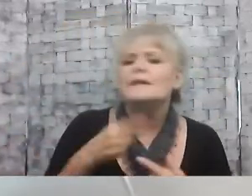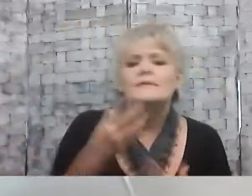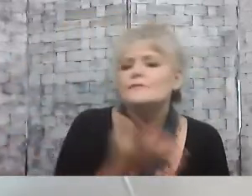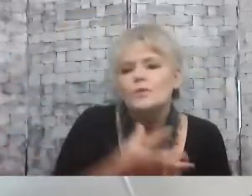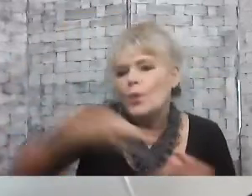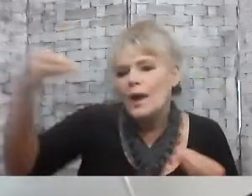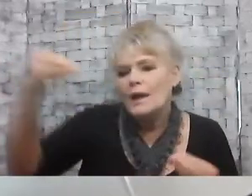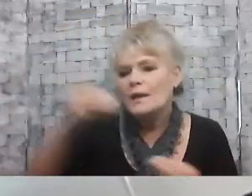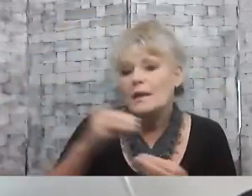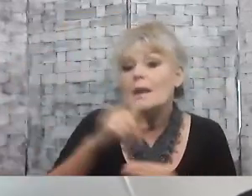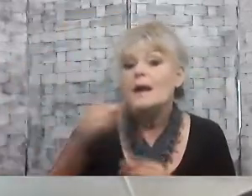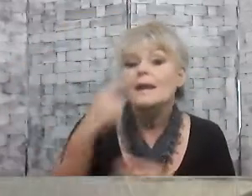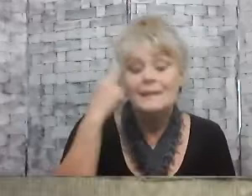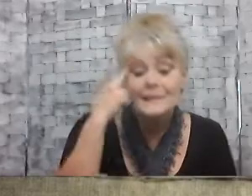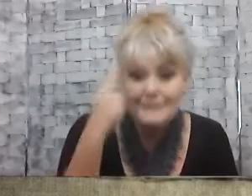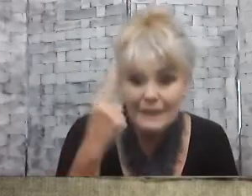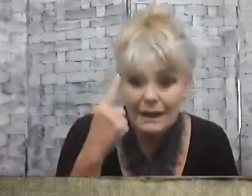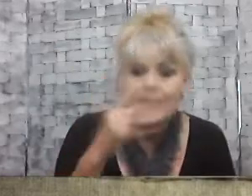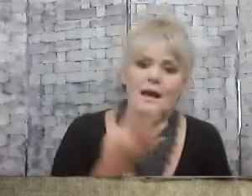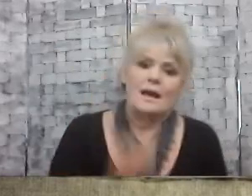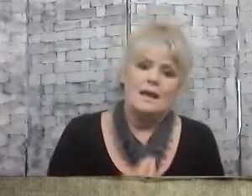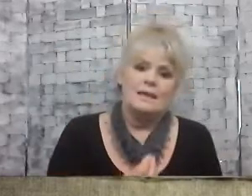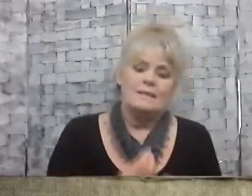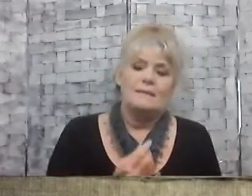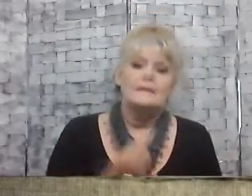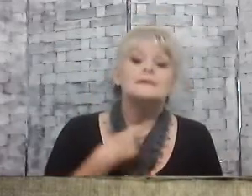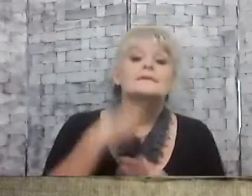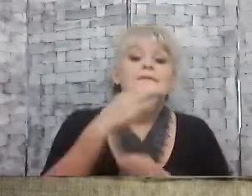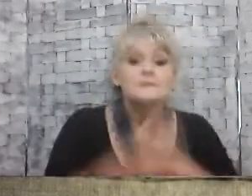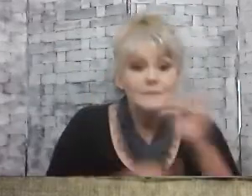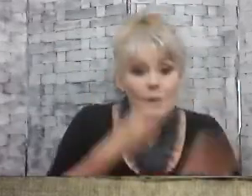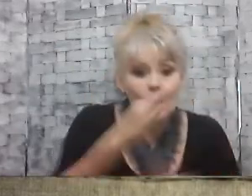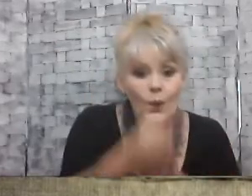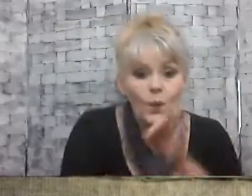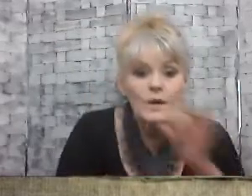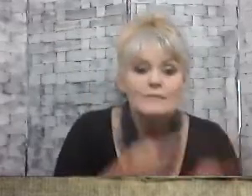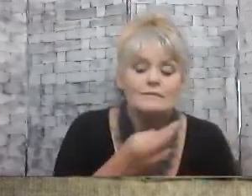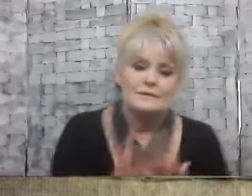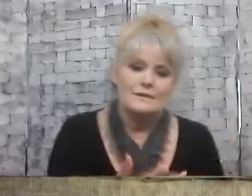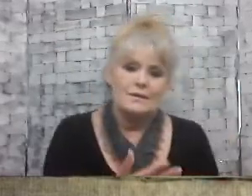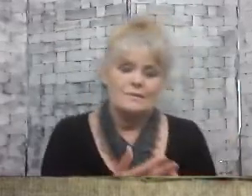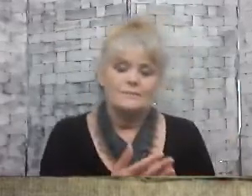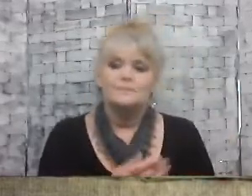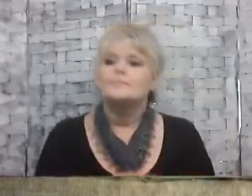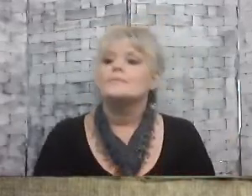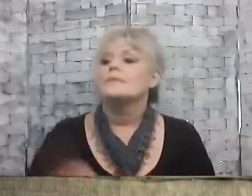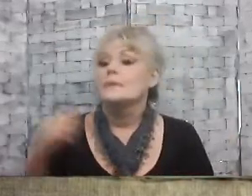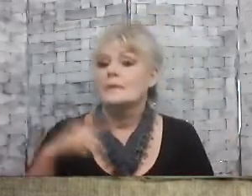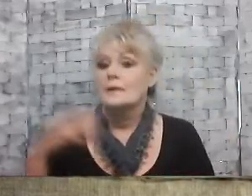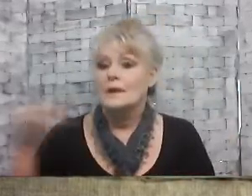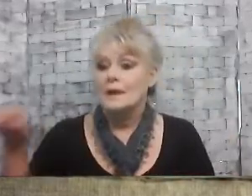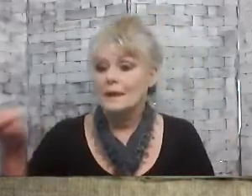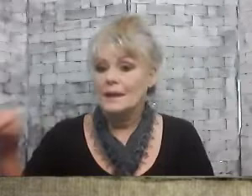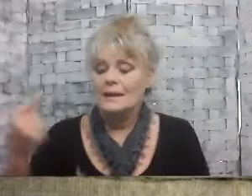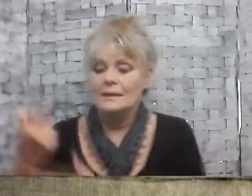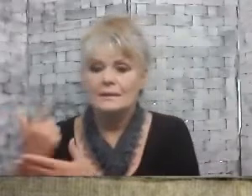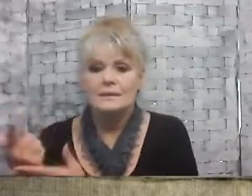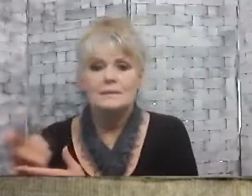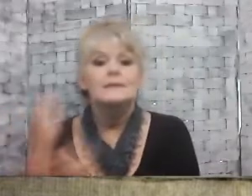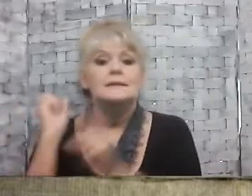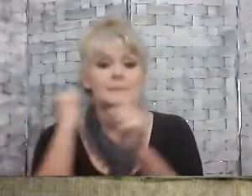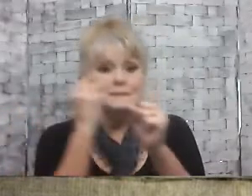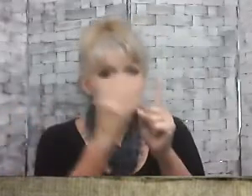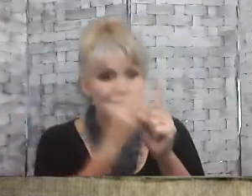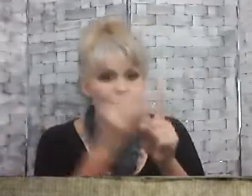hy het verdwijn nie, hulle het gedink hy het verdwijn. So vriende, dit was die oorvertel, dis ons die story leer ken, dis wat disciples van Jesus doen,